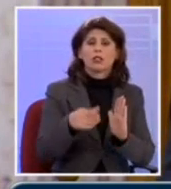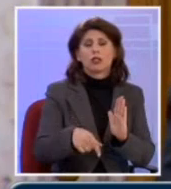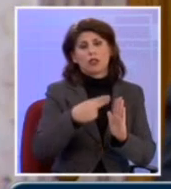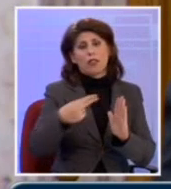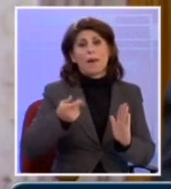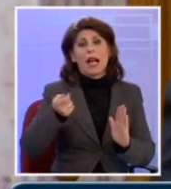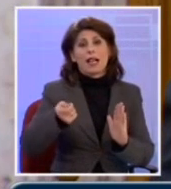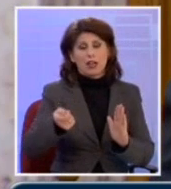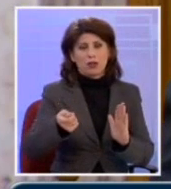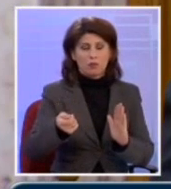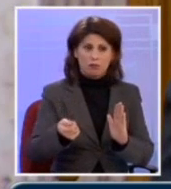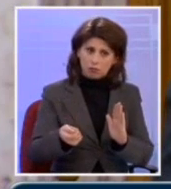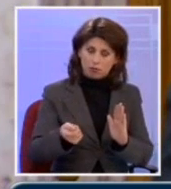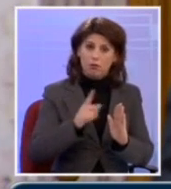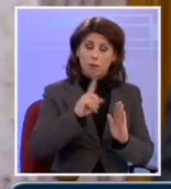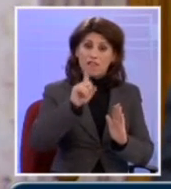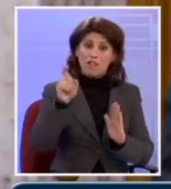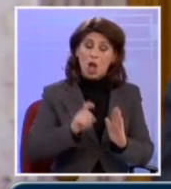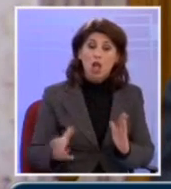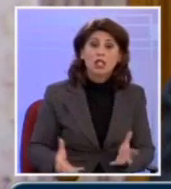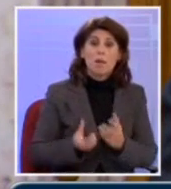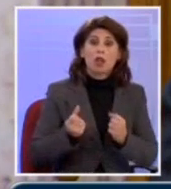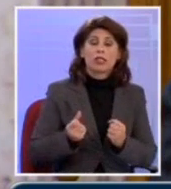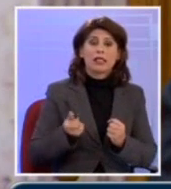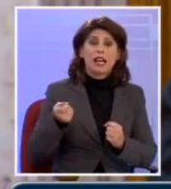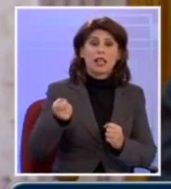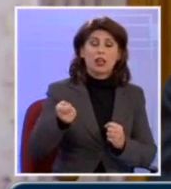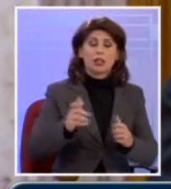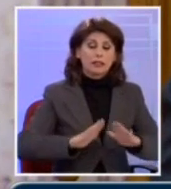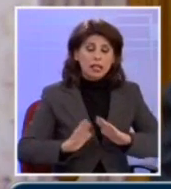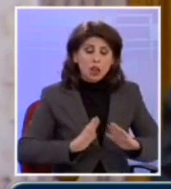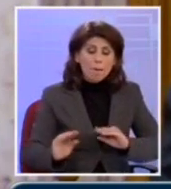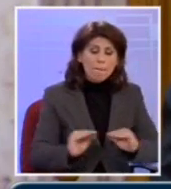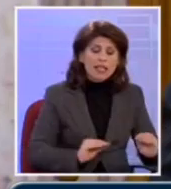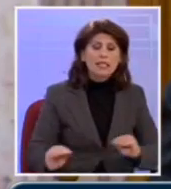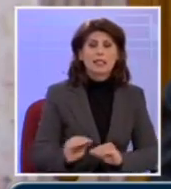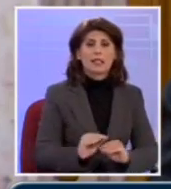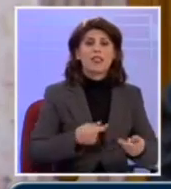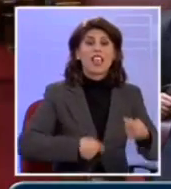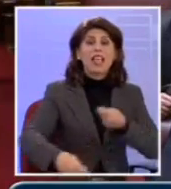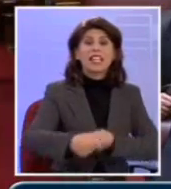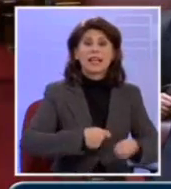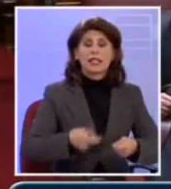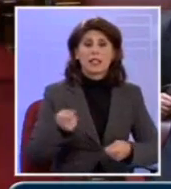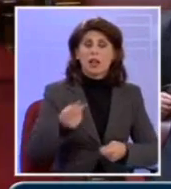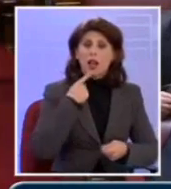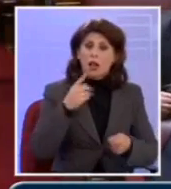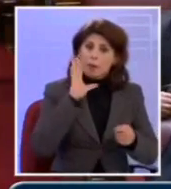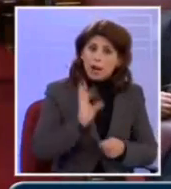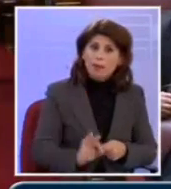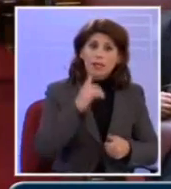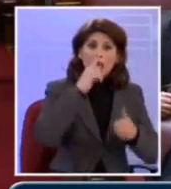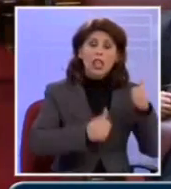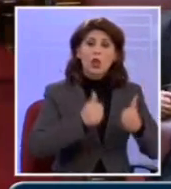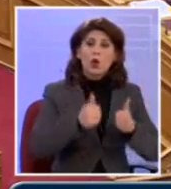χρέους. Της μη βιωσιμότητας του χρέους, της τακτοποίησης και της διαχείρισης του χρέους. Που λέμε ότι πραγματικά τον